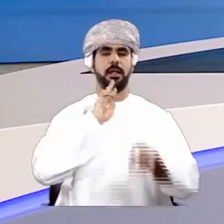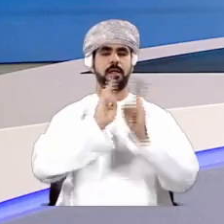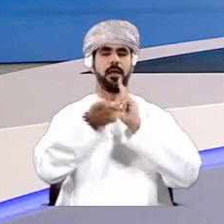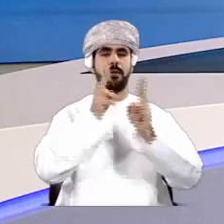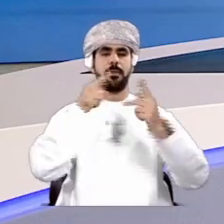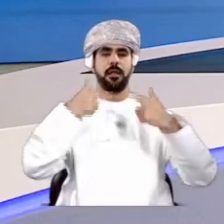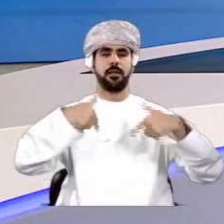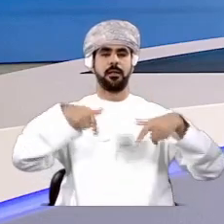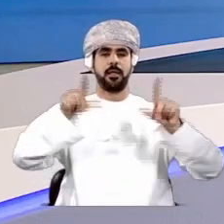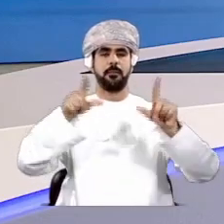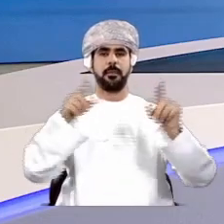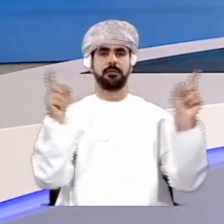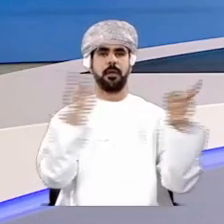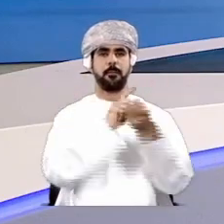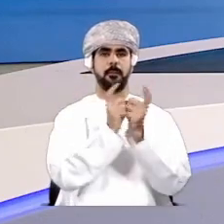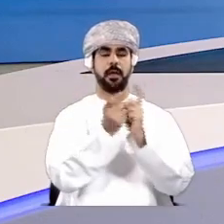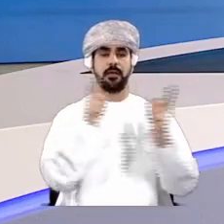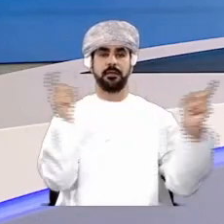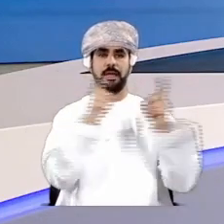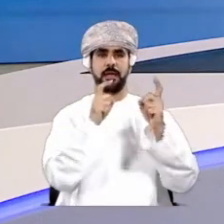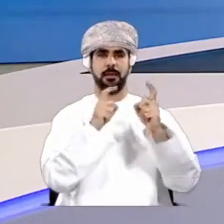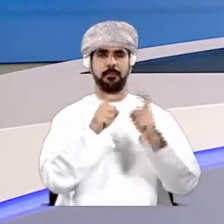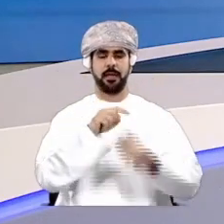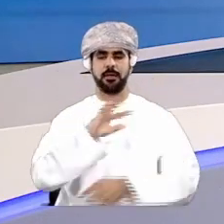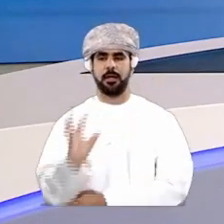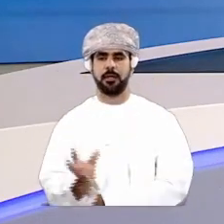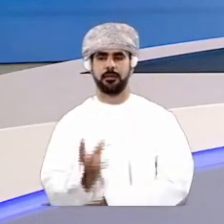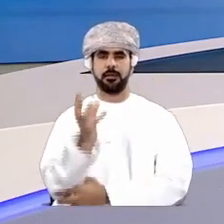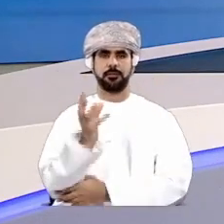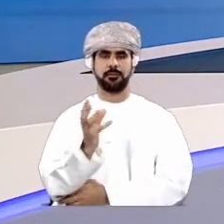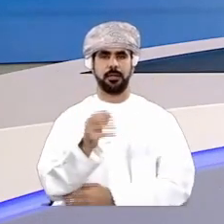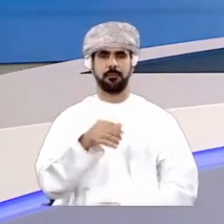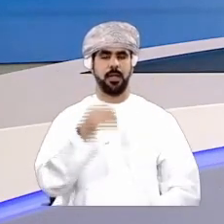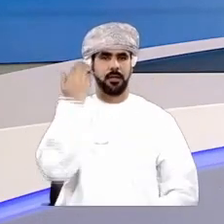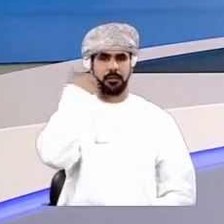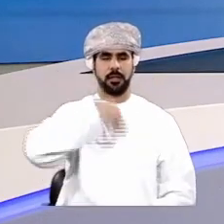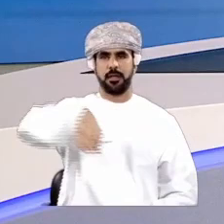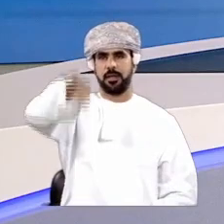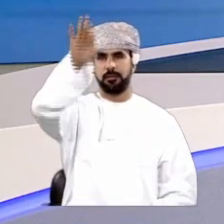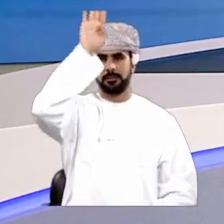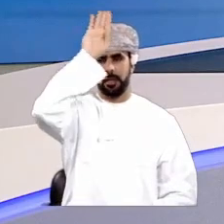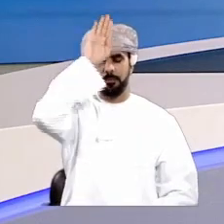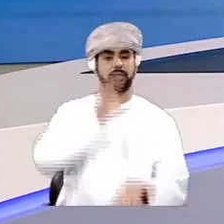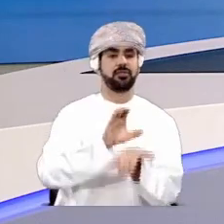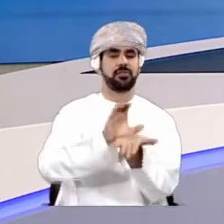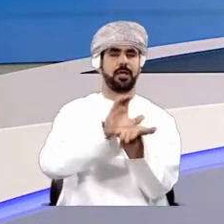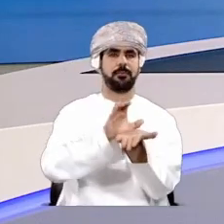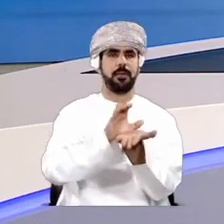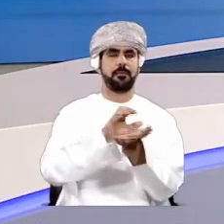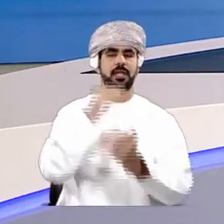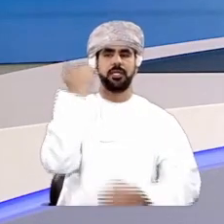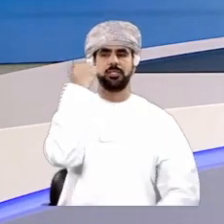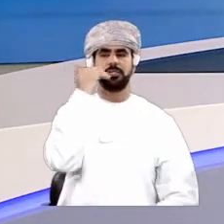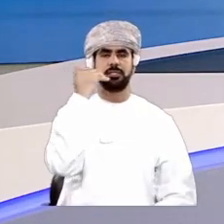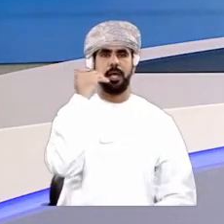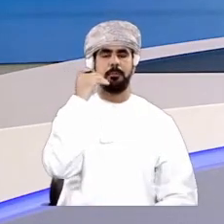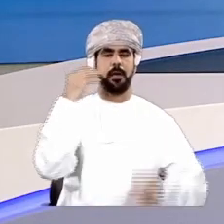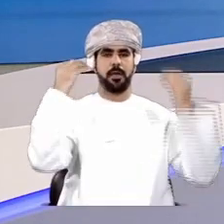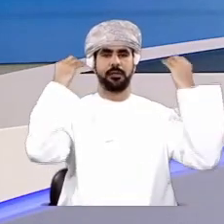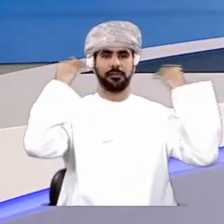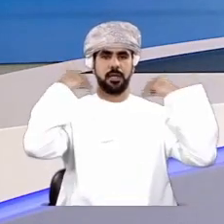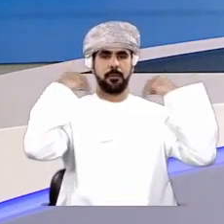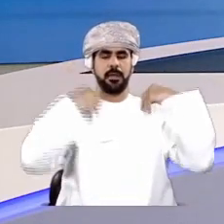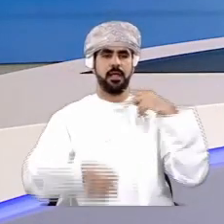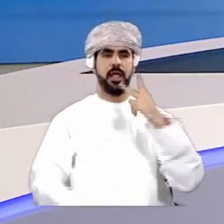اعلان نتائج مسابقه كاس حضره صاحب الجلاله السلطان المعظم للشباب للموسم الرياضي